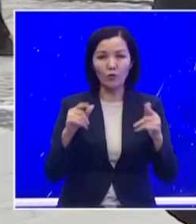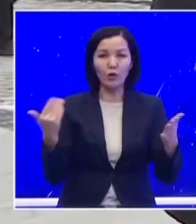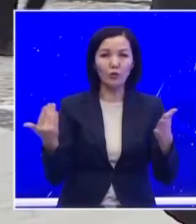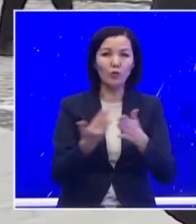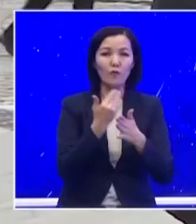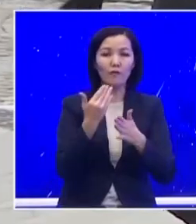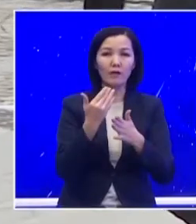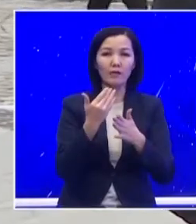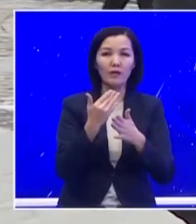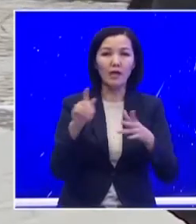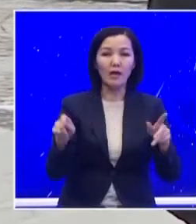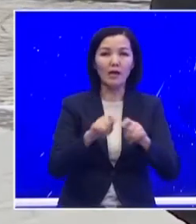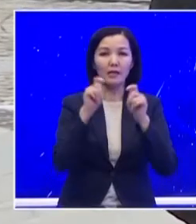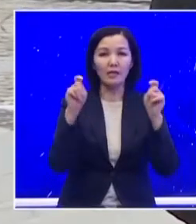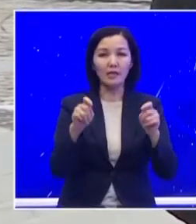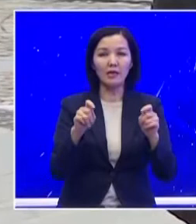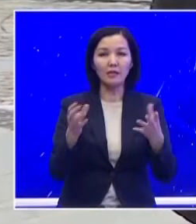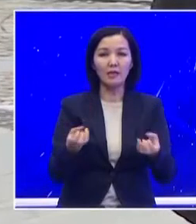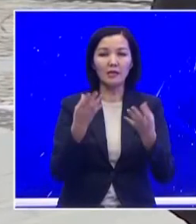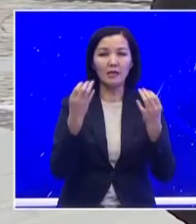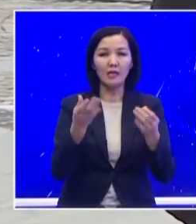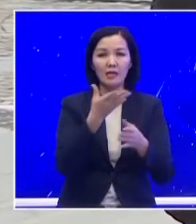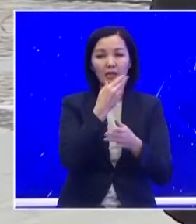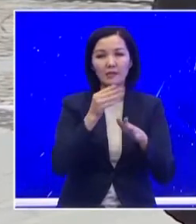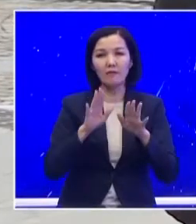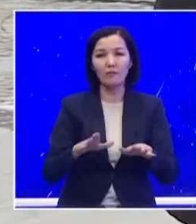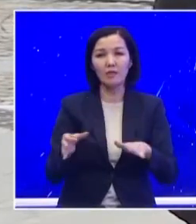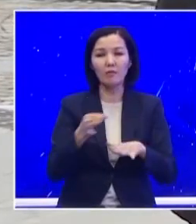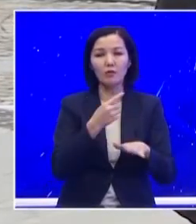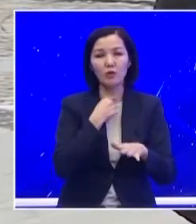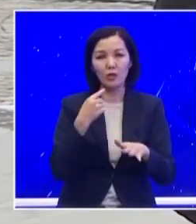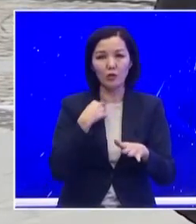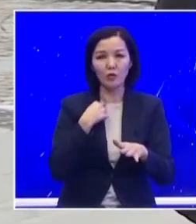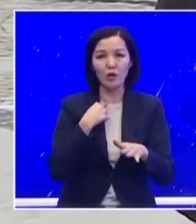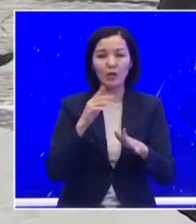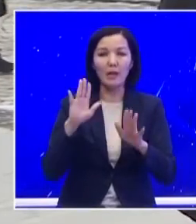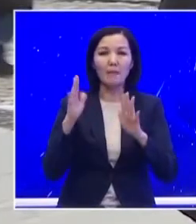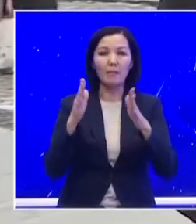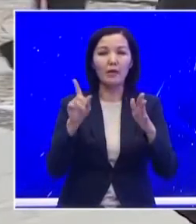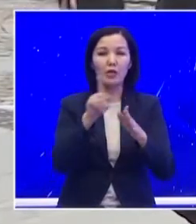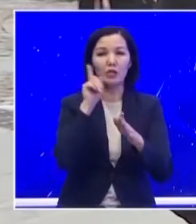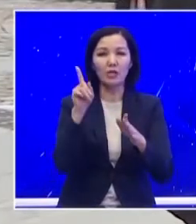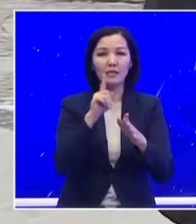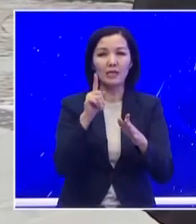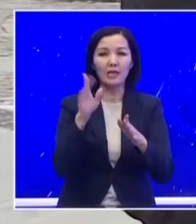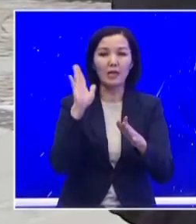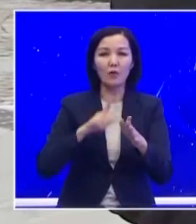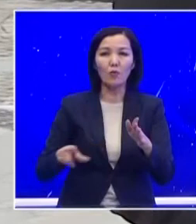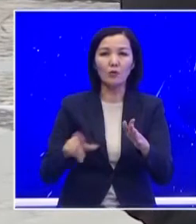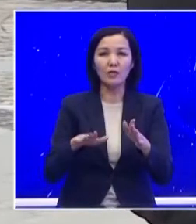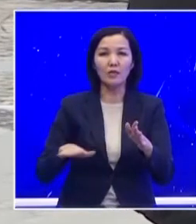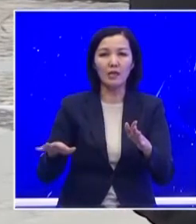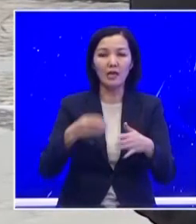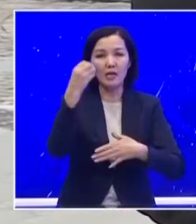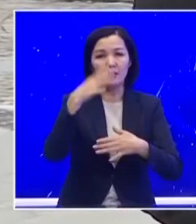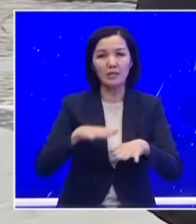новыми красками заиграют одни из главных достопримечательностей областного центра. Это парк Жастар, набережная реки Каратал и центральная